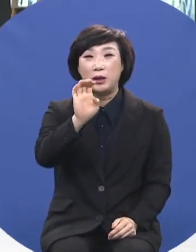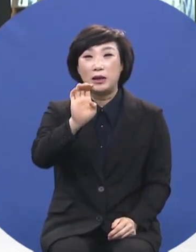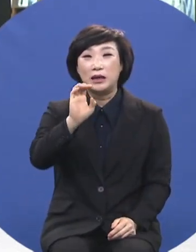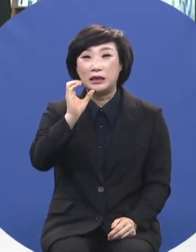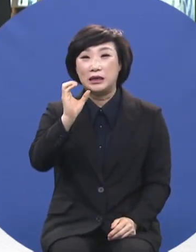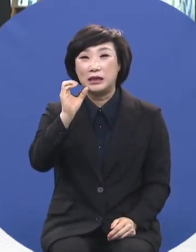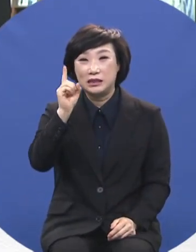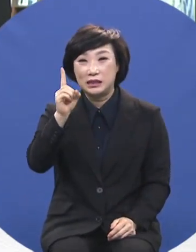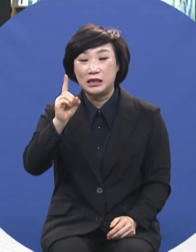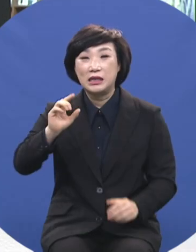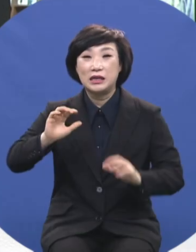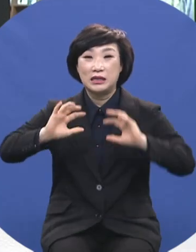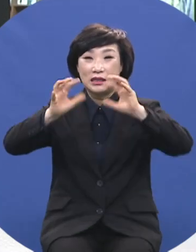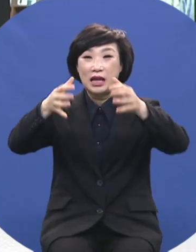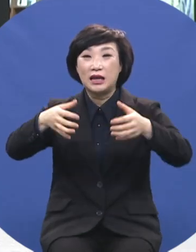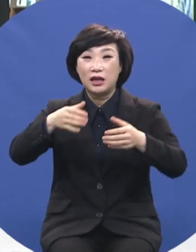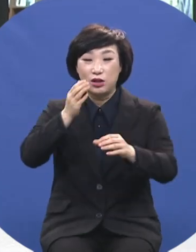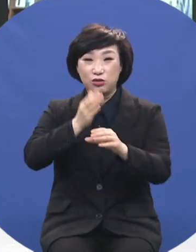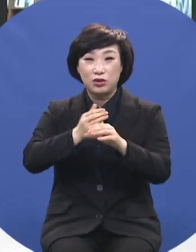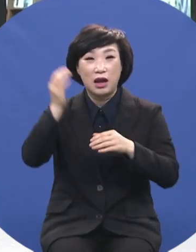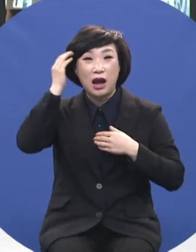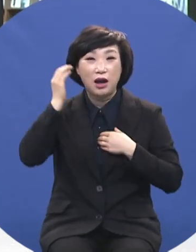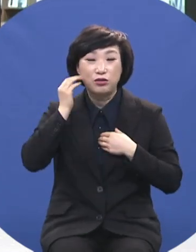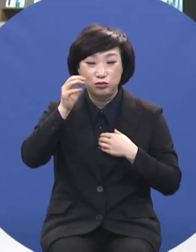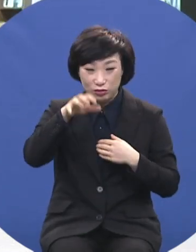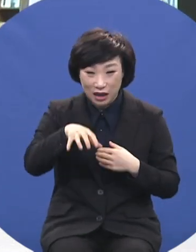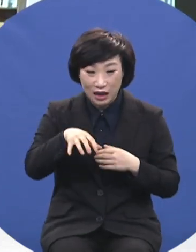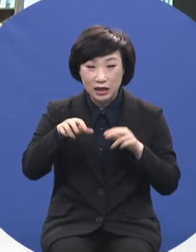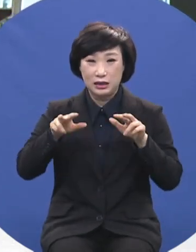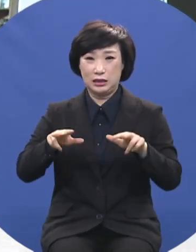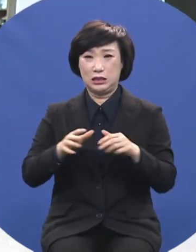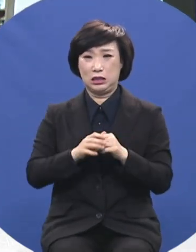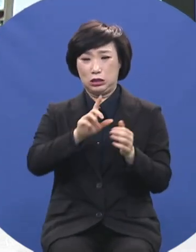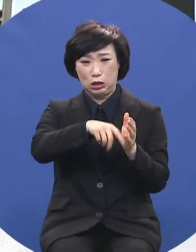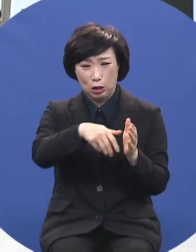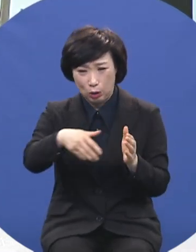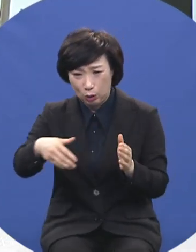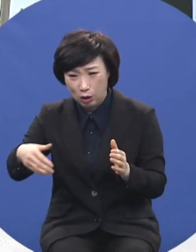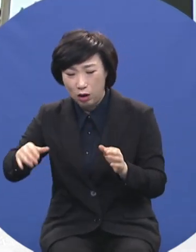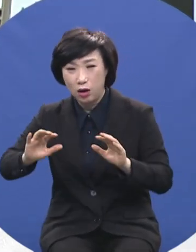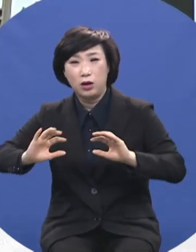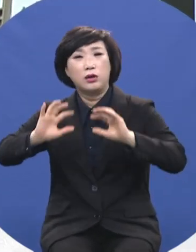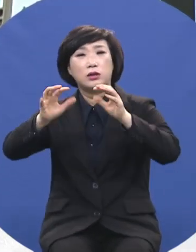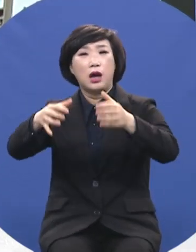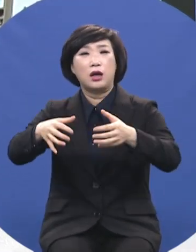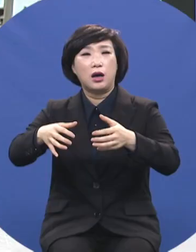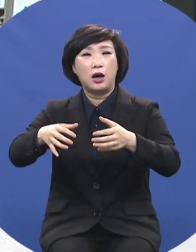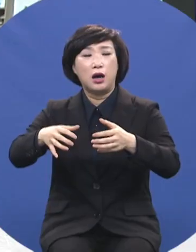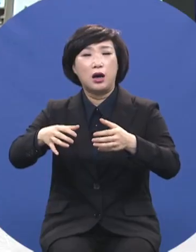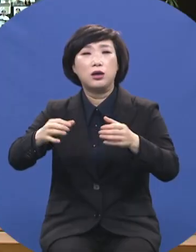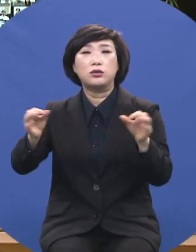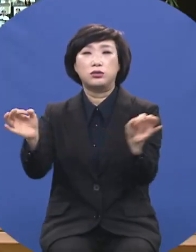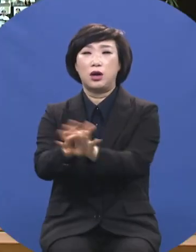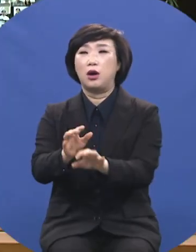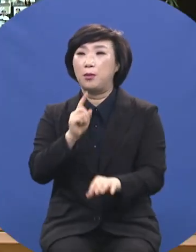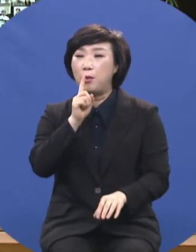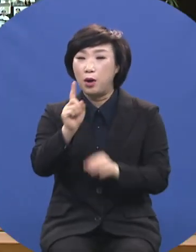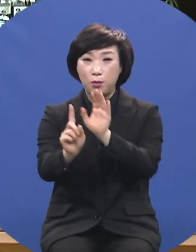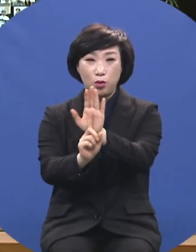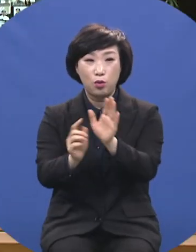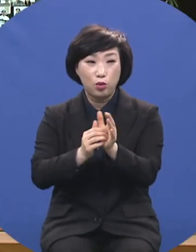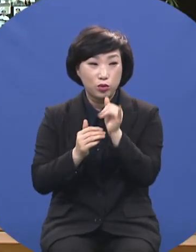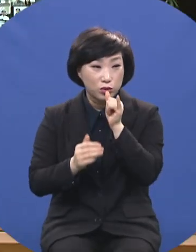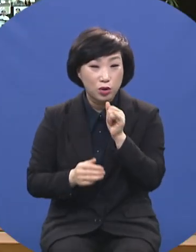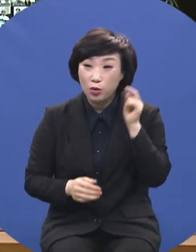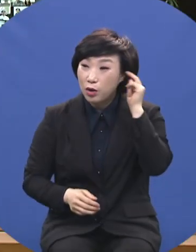중에서 우리나라는 이제 세월이 가면 나라가 없어진대요. 왜